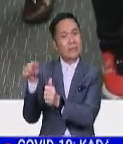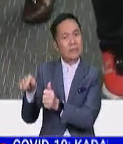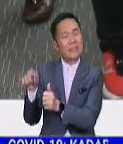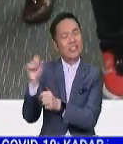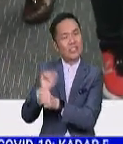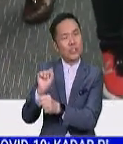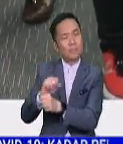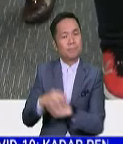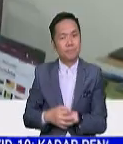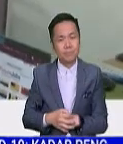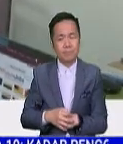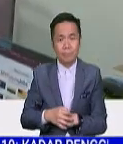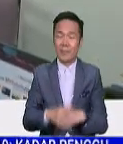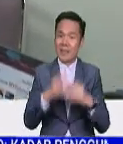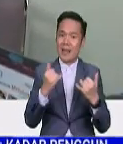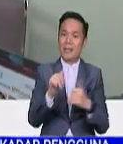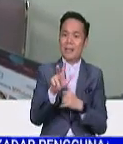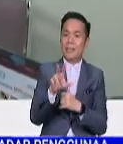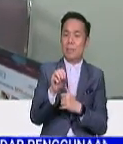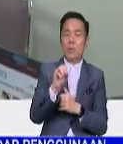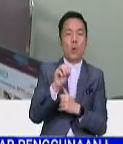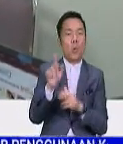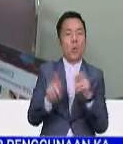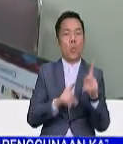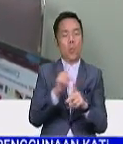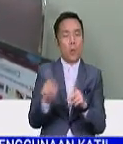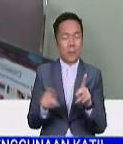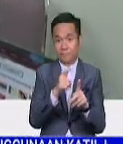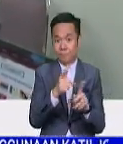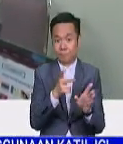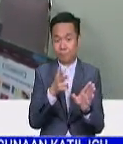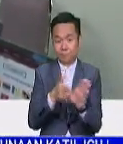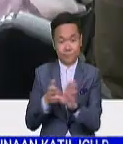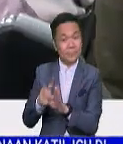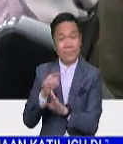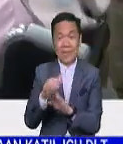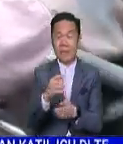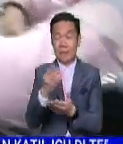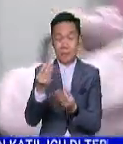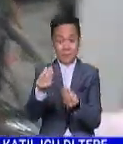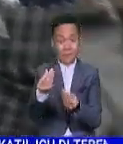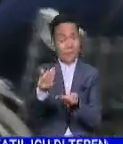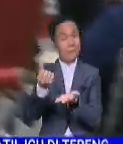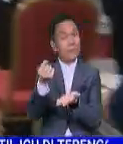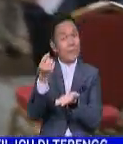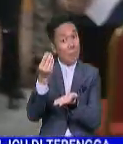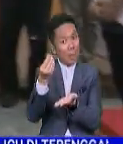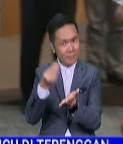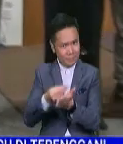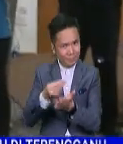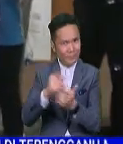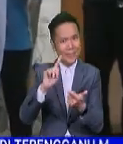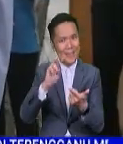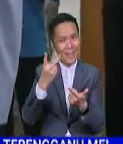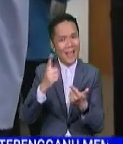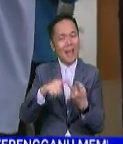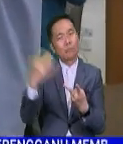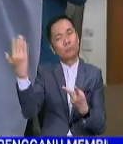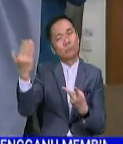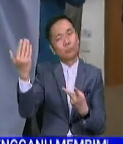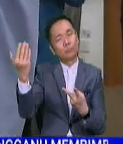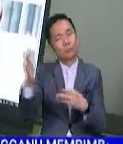Epit dalam program ini seramai 30 peserta menerima sumbangan uang tunai selain mendengar taklimat keusahawanan